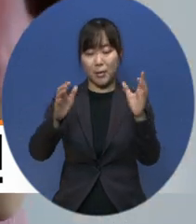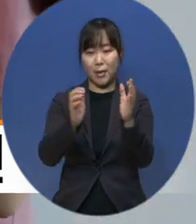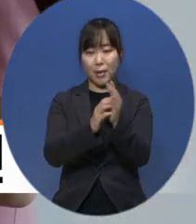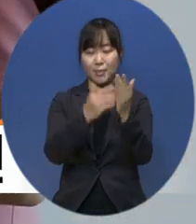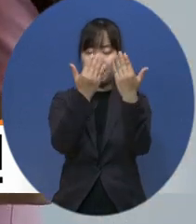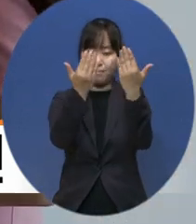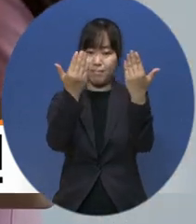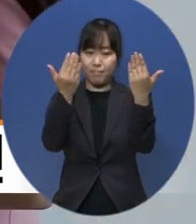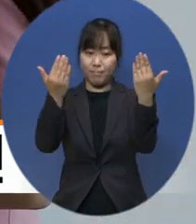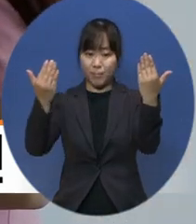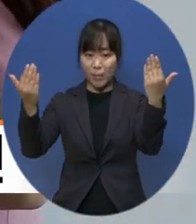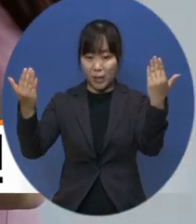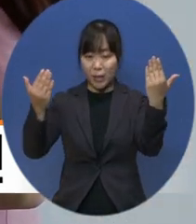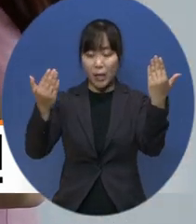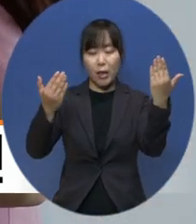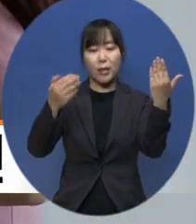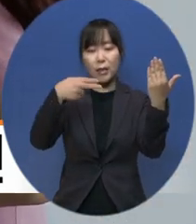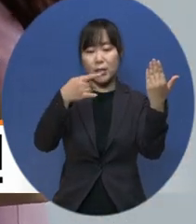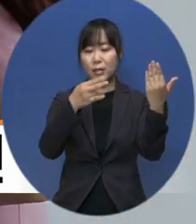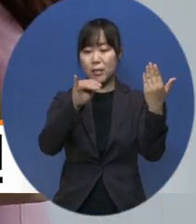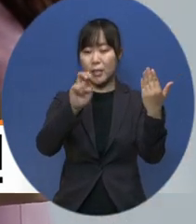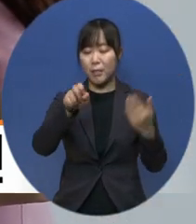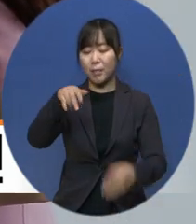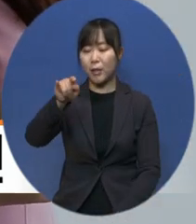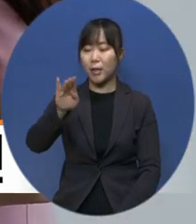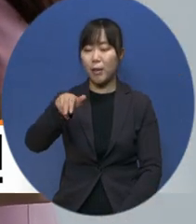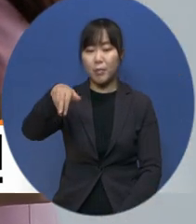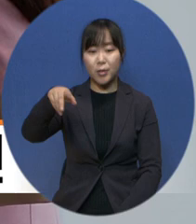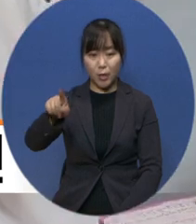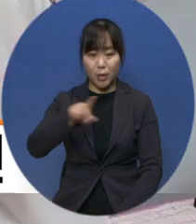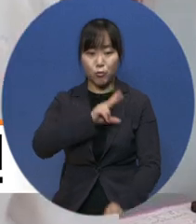30일까지 드림캡처라는 주제로 선을 보입니다.